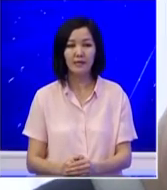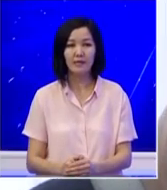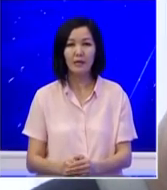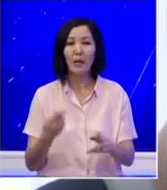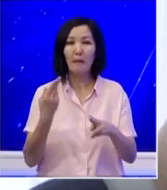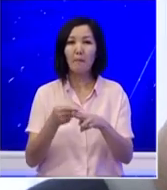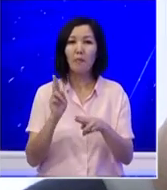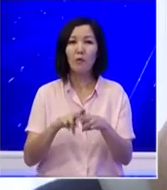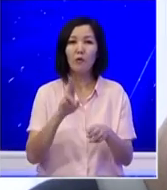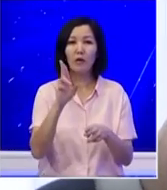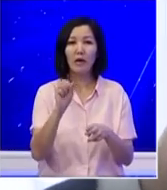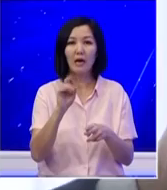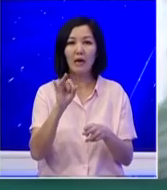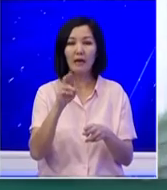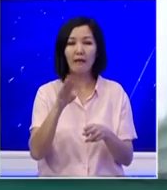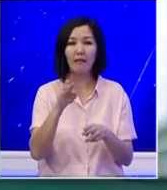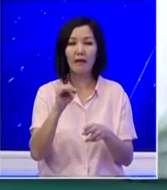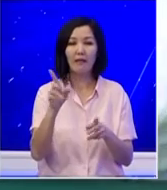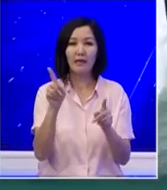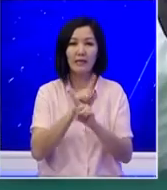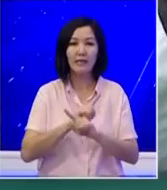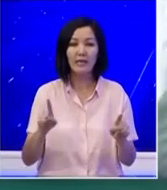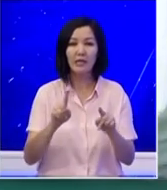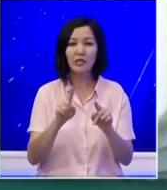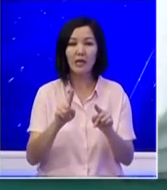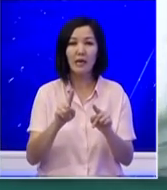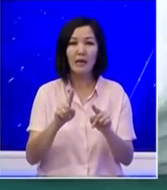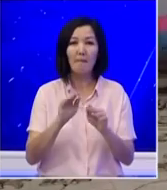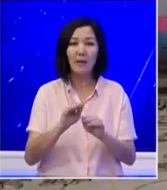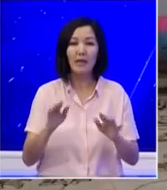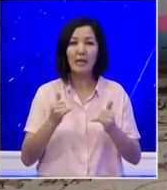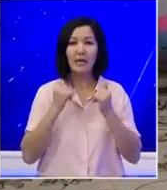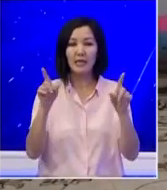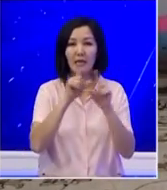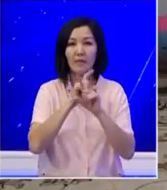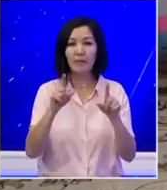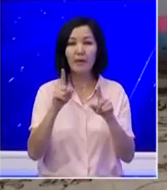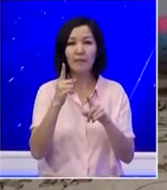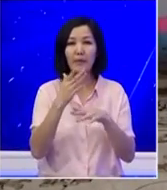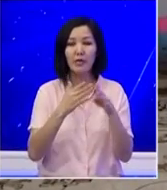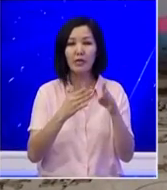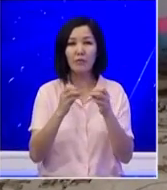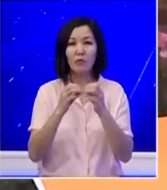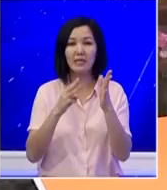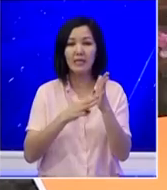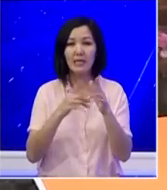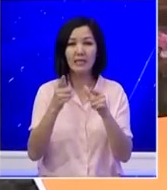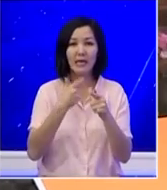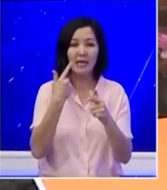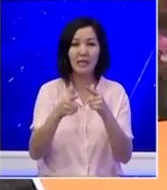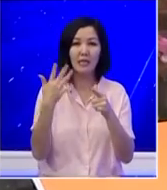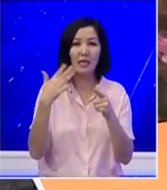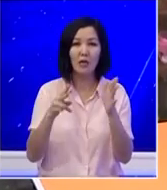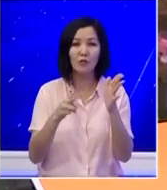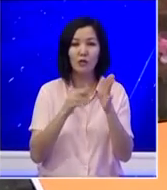Бұл Қаратал ауданындағы ерекше балаларға арналған мекемедегі көрініс. Жалпы мұнда 1,5-18 жас аралығындағы 57 бала